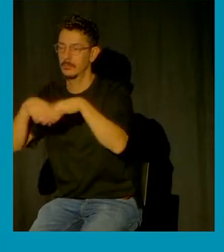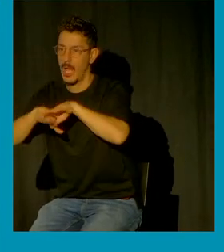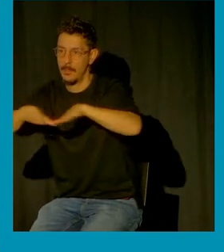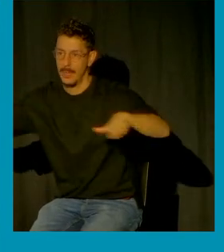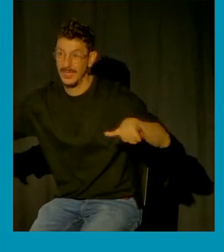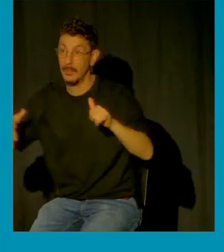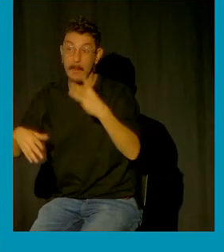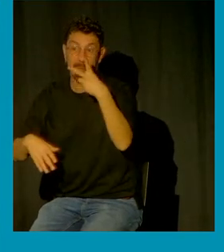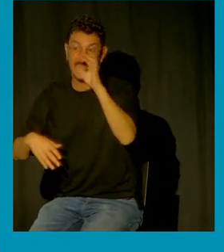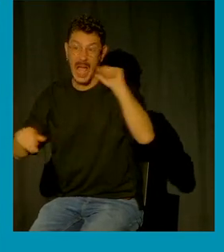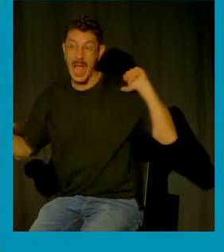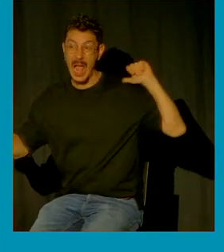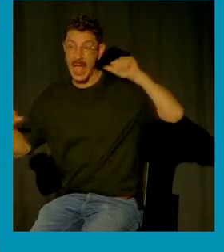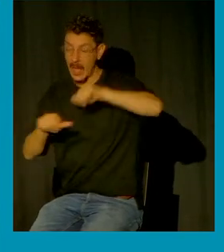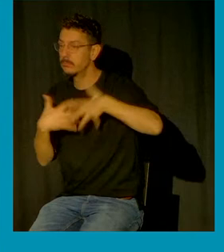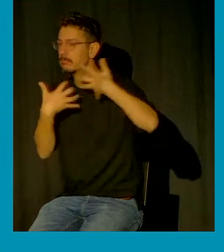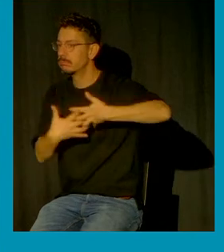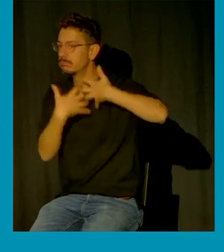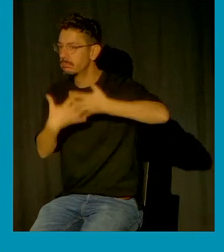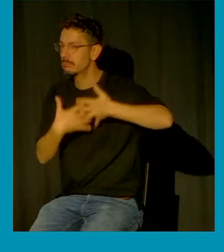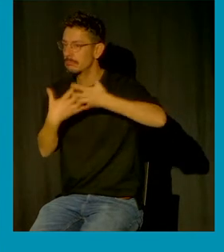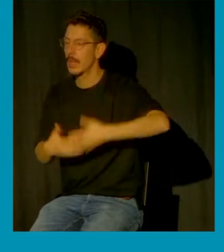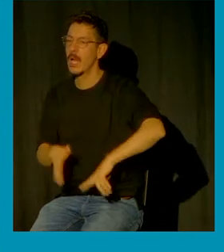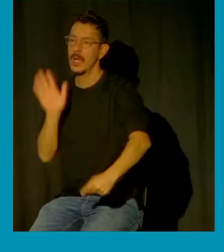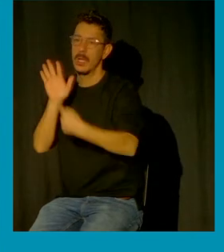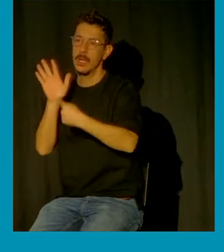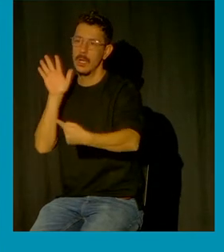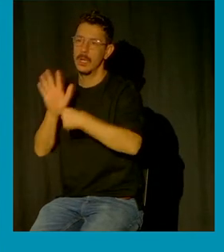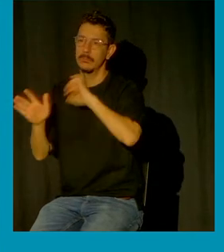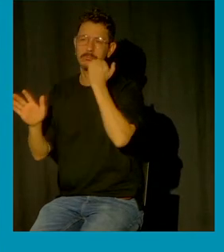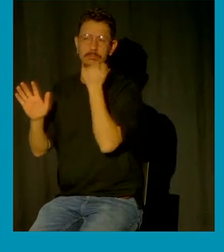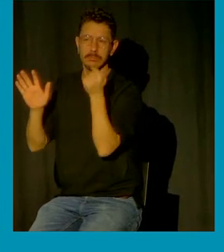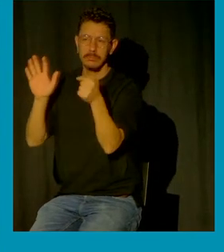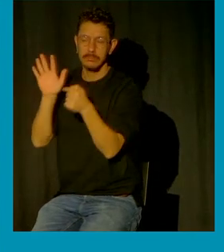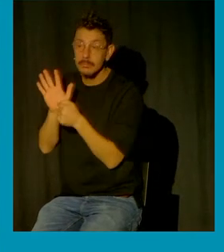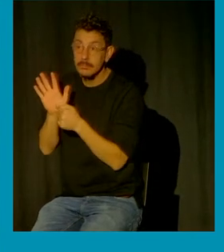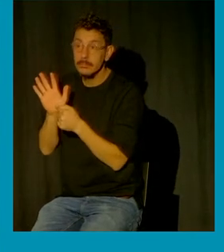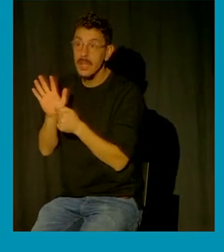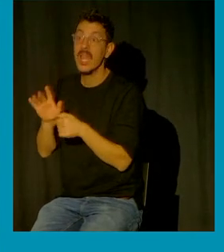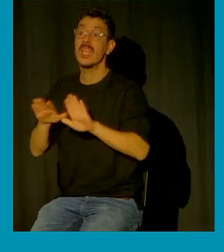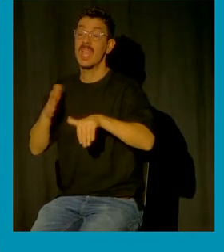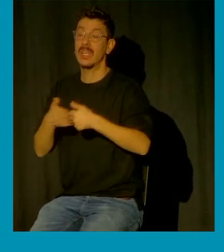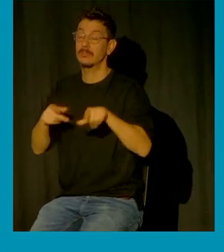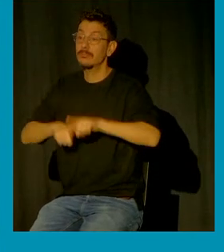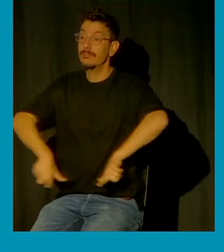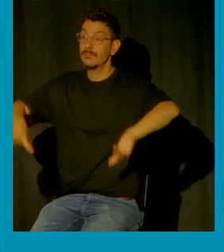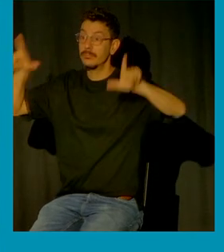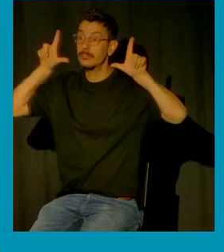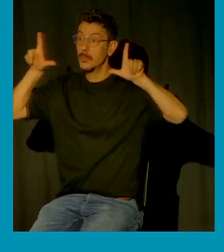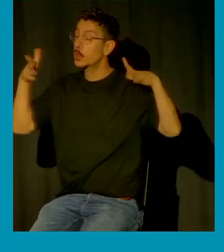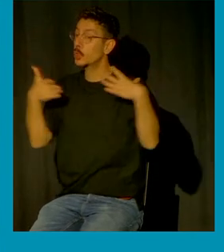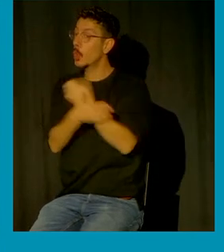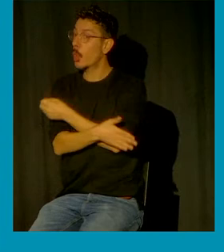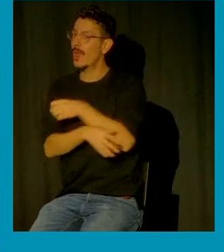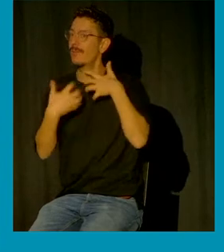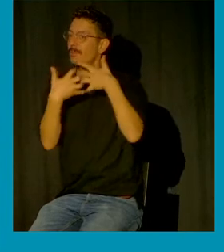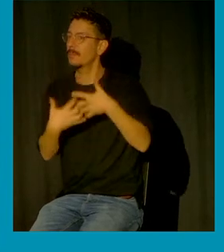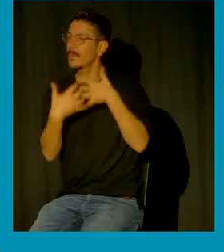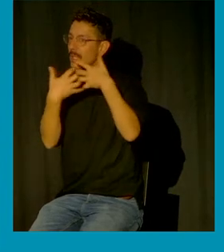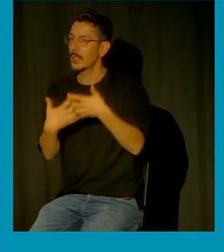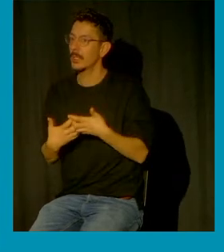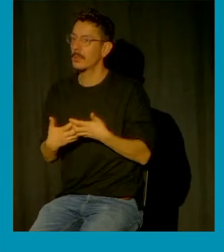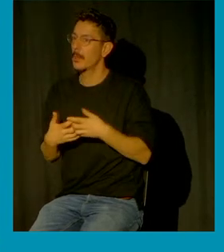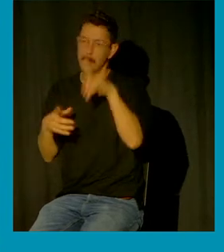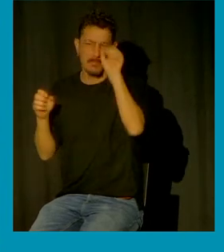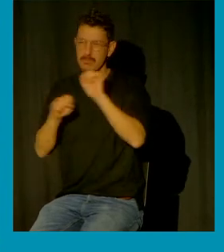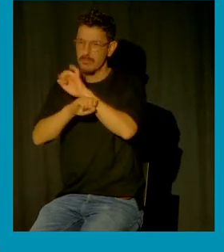heu estat lluitant reivindicant recuperant la veu i posant i fer visible tota la lluita explícita en contra de